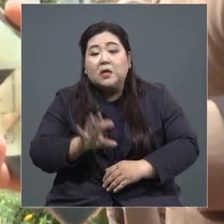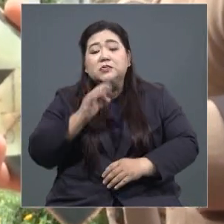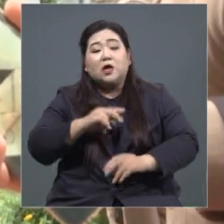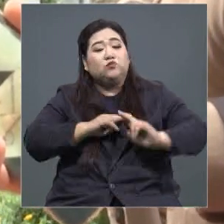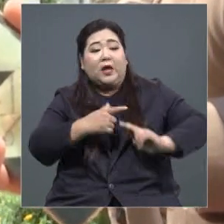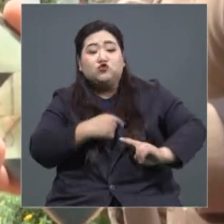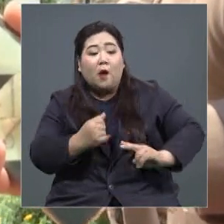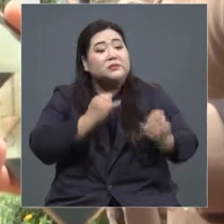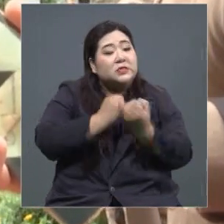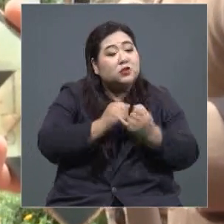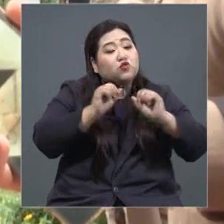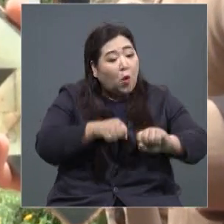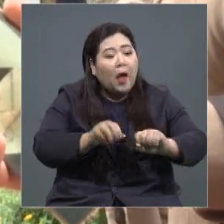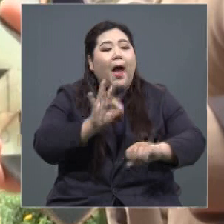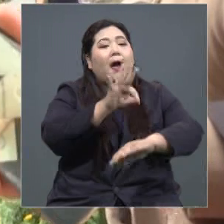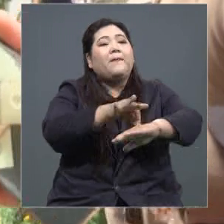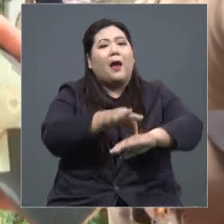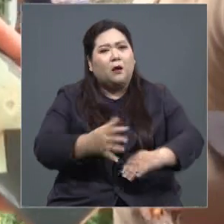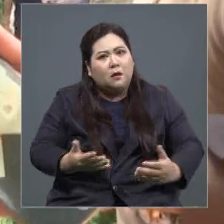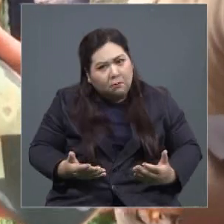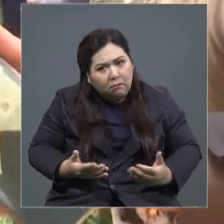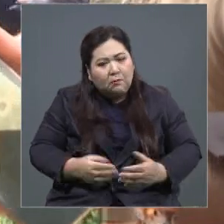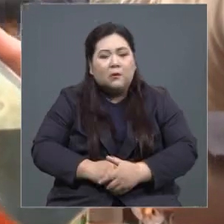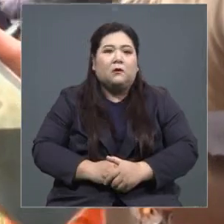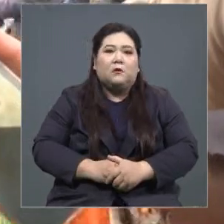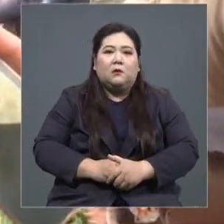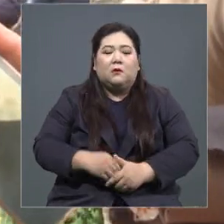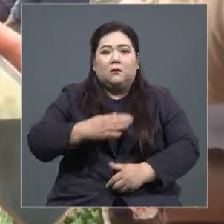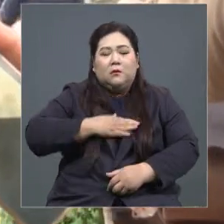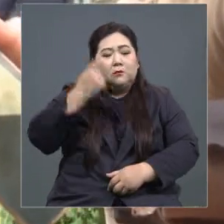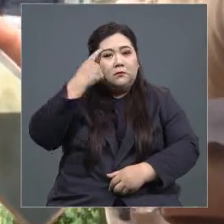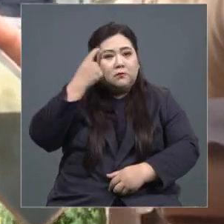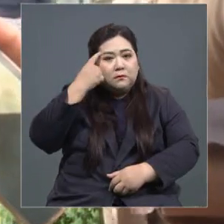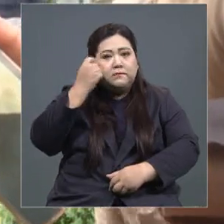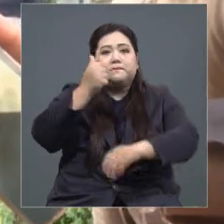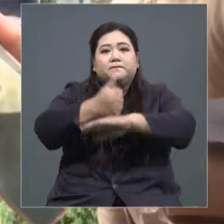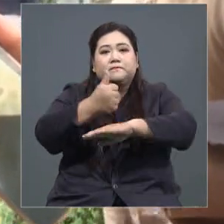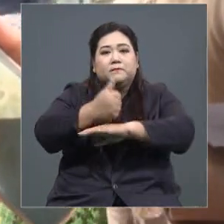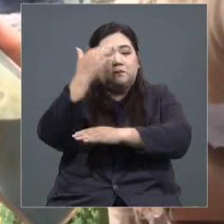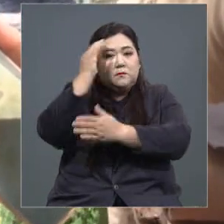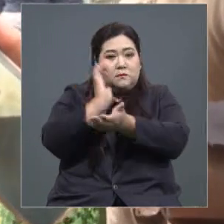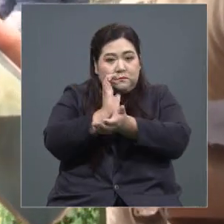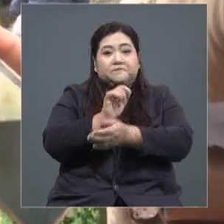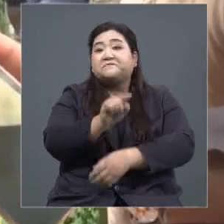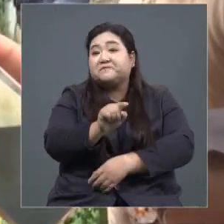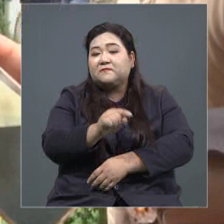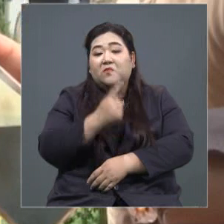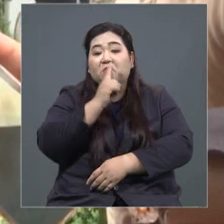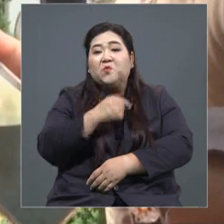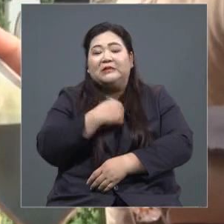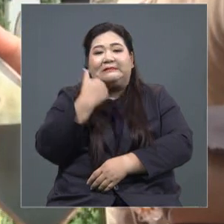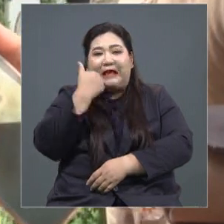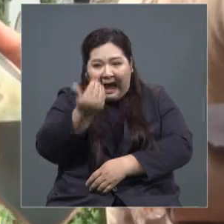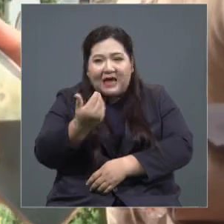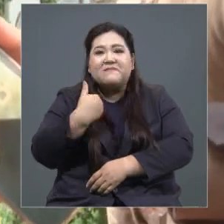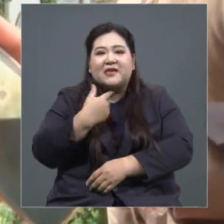แต่ดิวตกลงกันนะครับผมก็เห็นสมควรว่าผบ.ตร.ต่อนะครับถ้ายังมีความละอายแก่ใจอยู่ก็ควรที่จะต้องลาออก